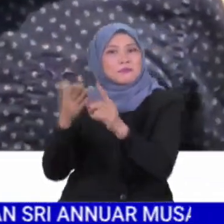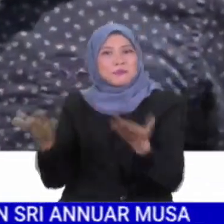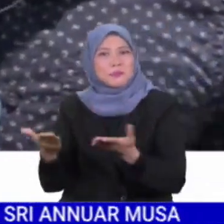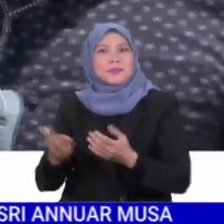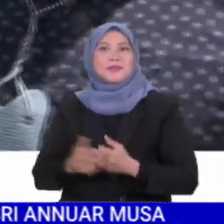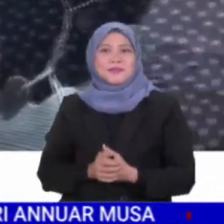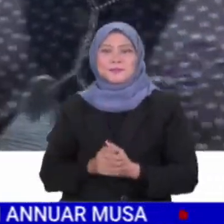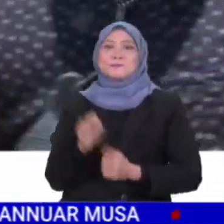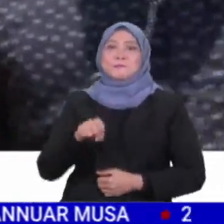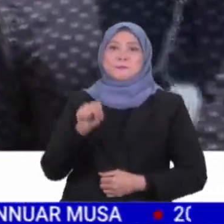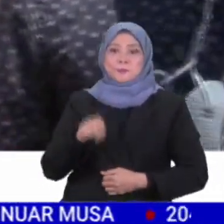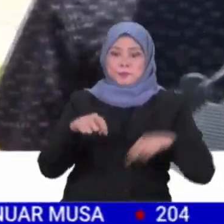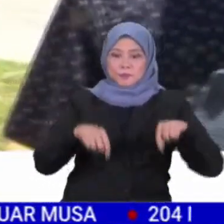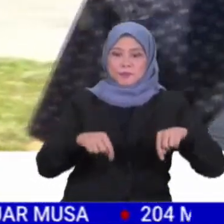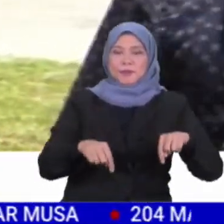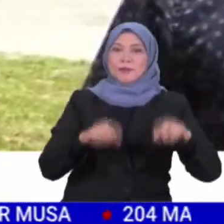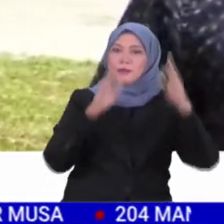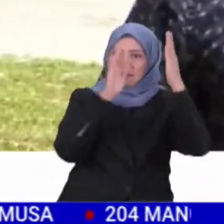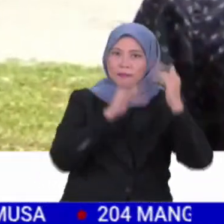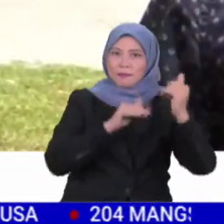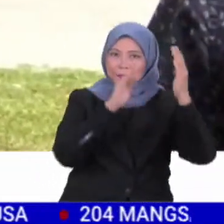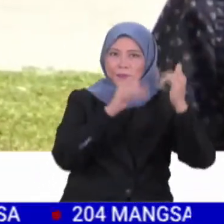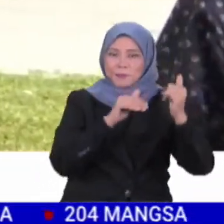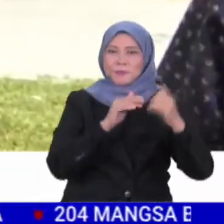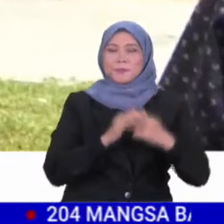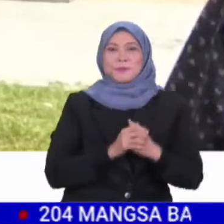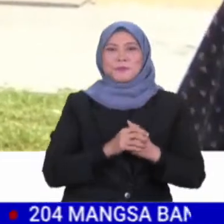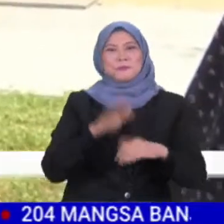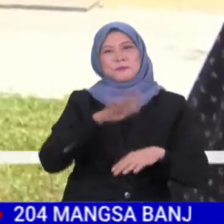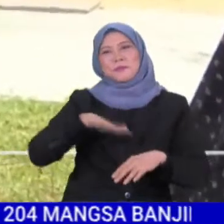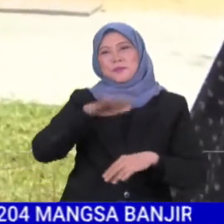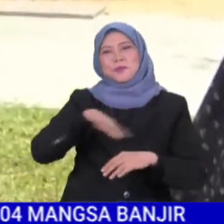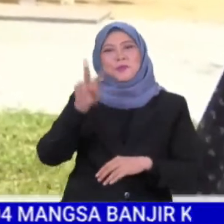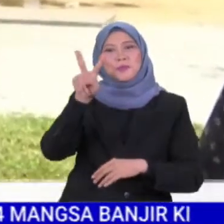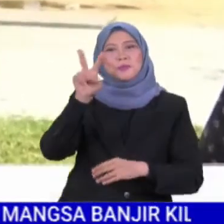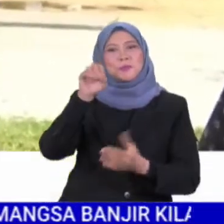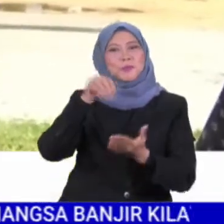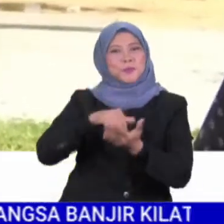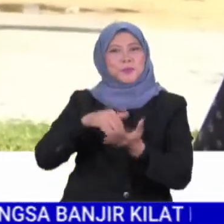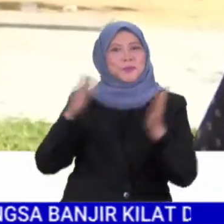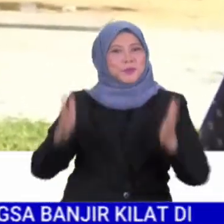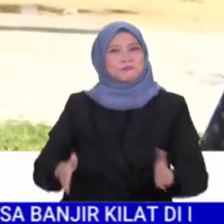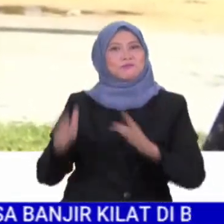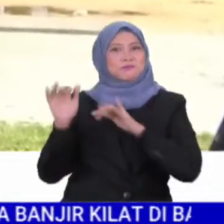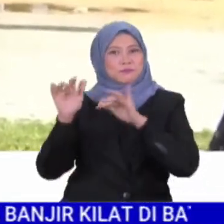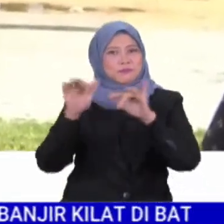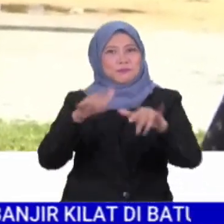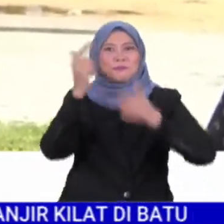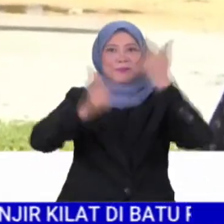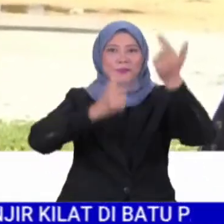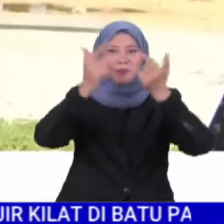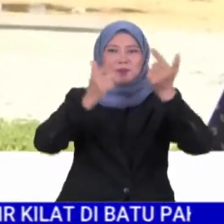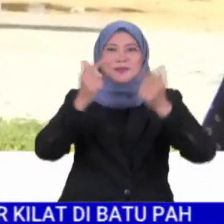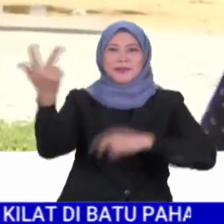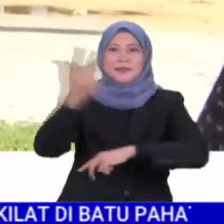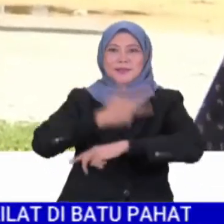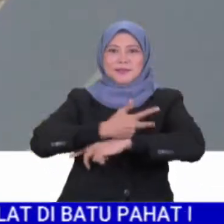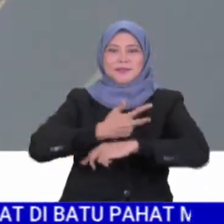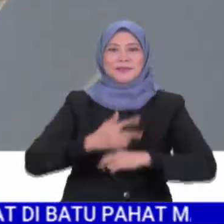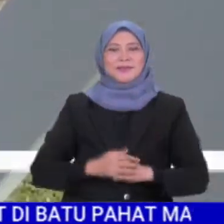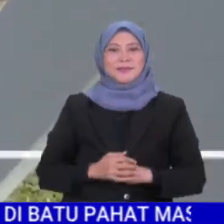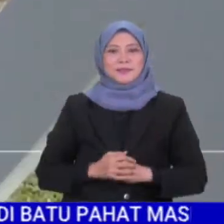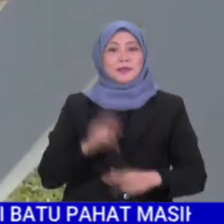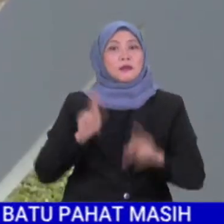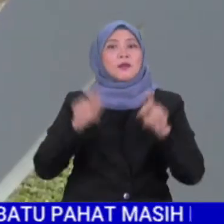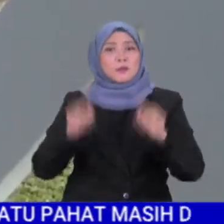Betul. Kali ini kami berharap sebanyak lebih 20,000 pelawat untuk 3 hari ini.